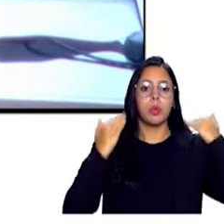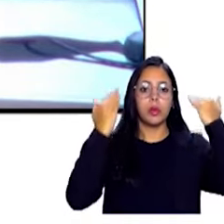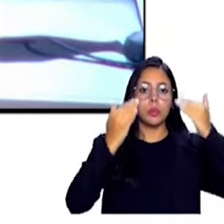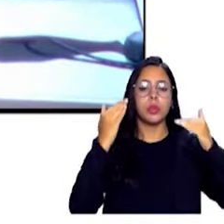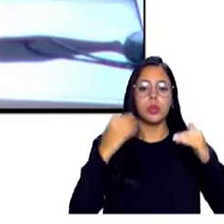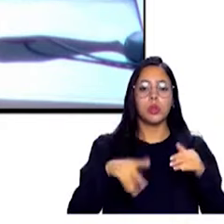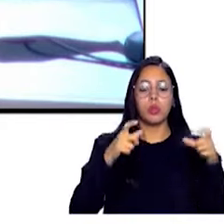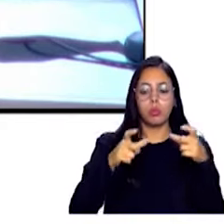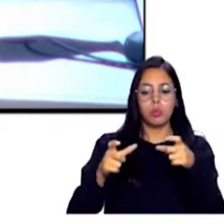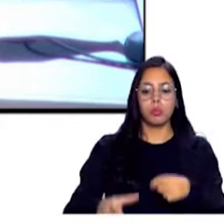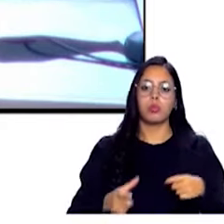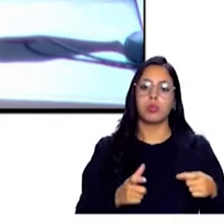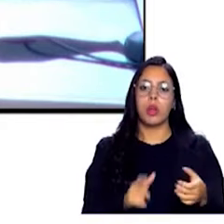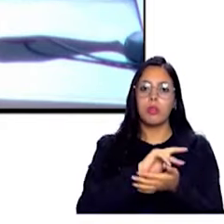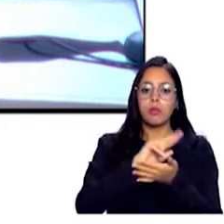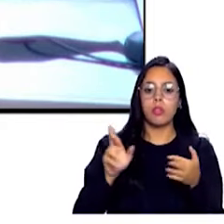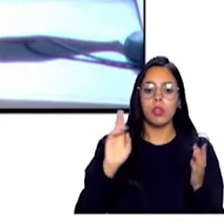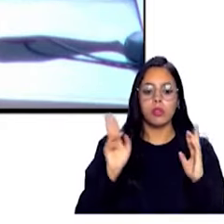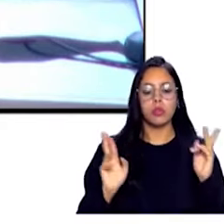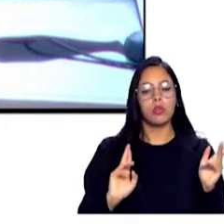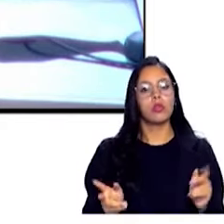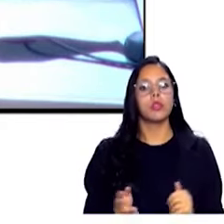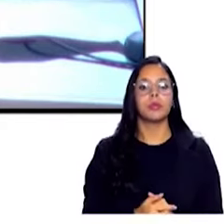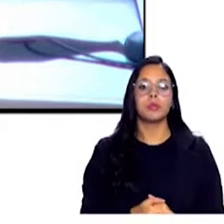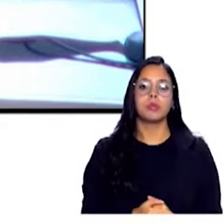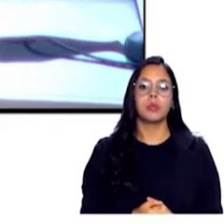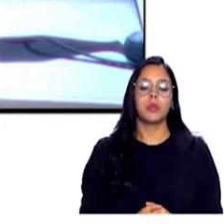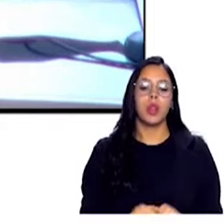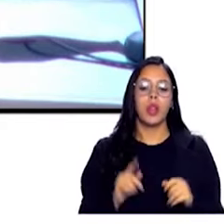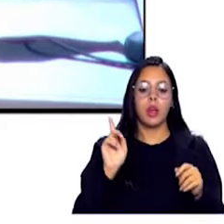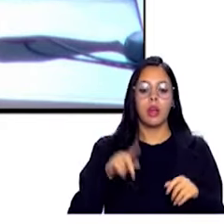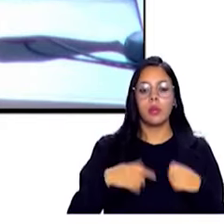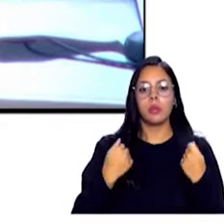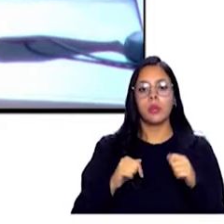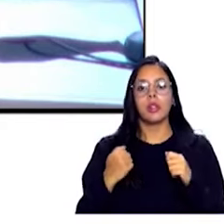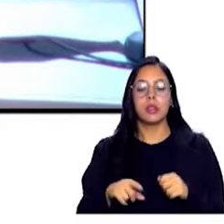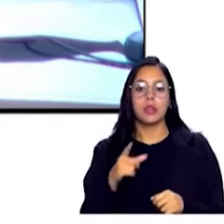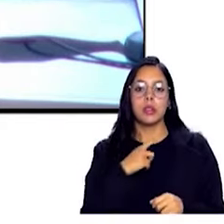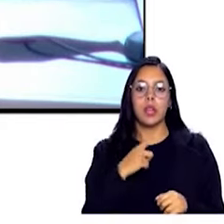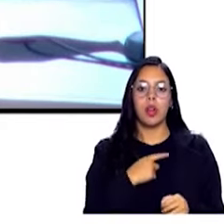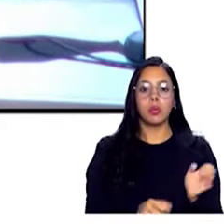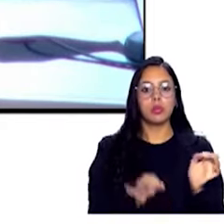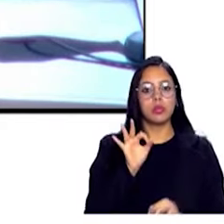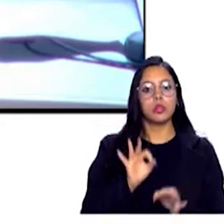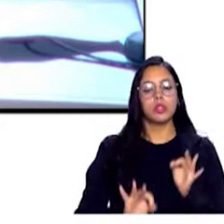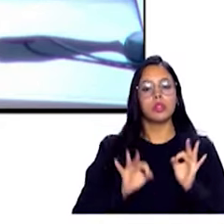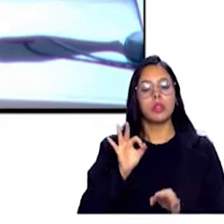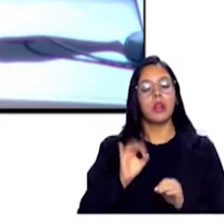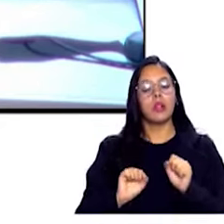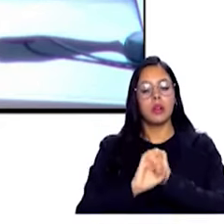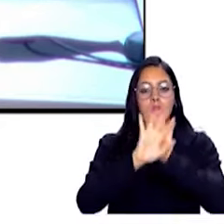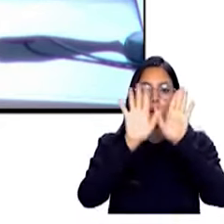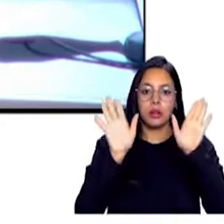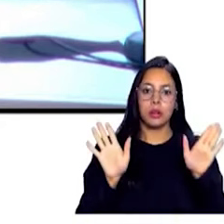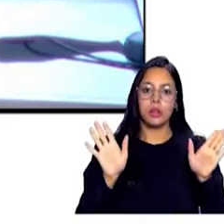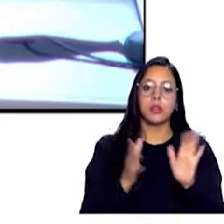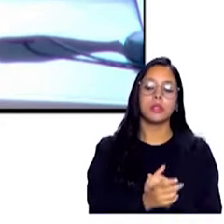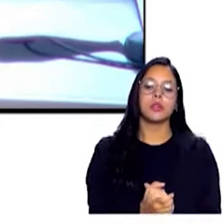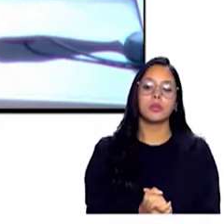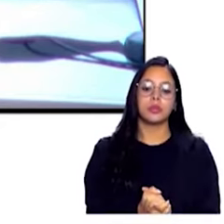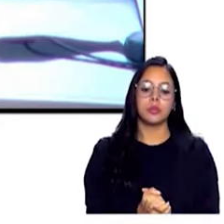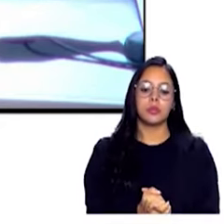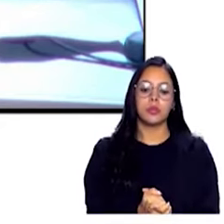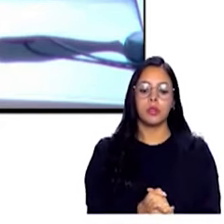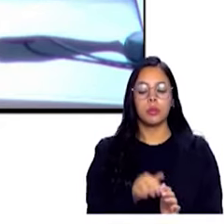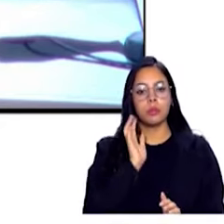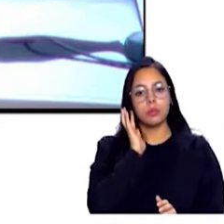les décisions de Justice soi Clair lisible qu'elle porte sur des questions importantes ET qu'elle puisse